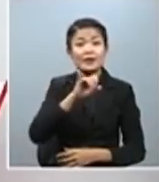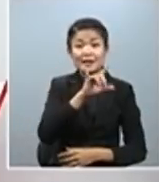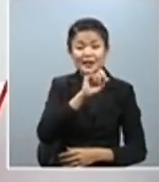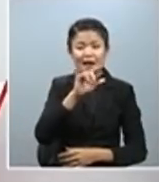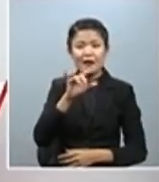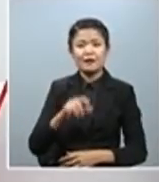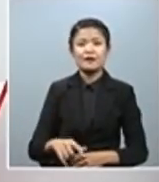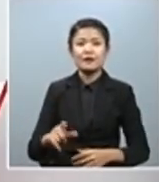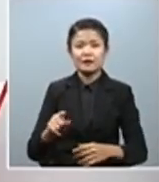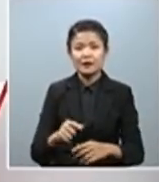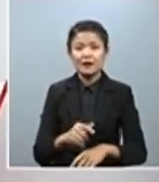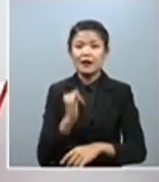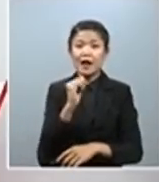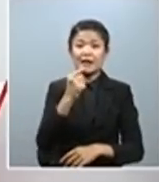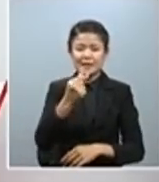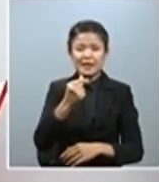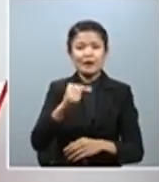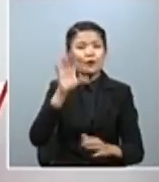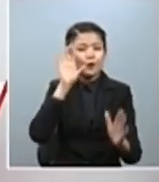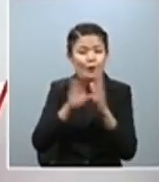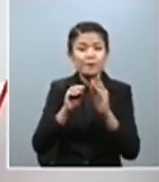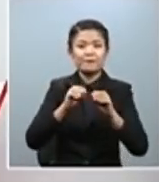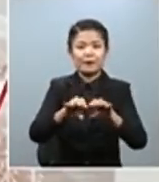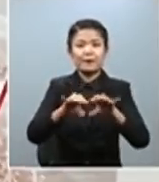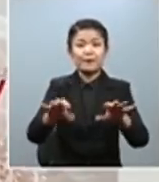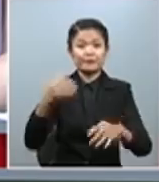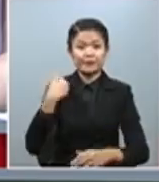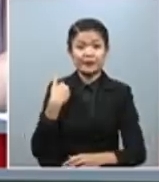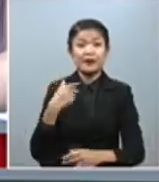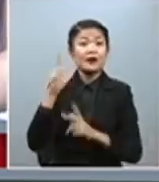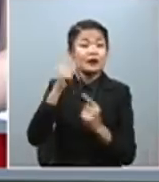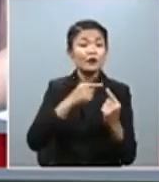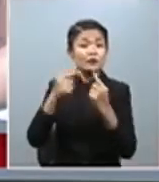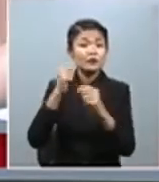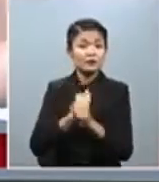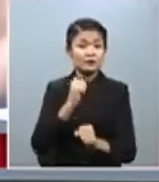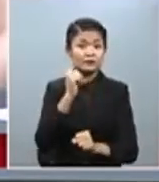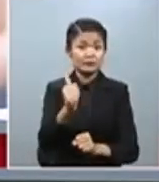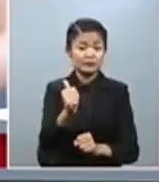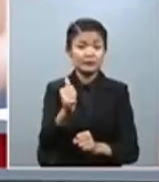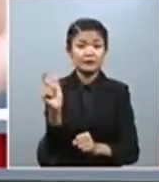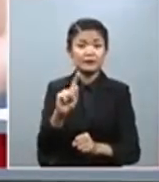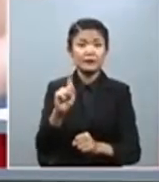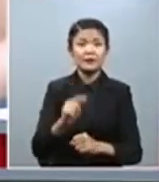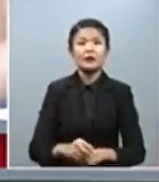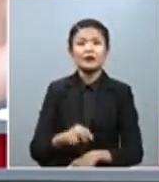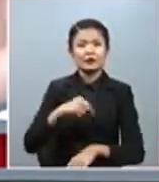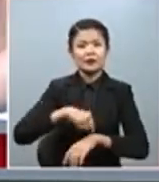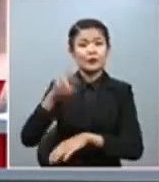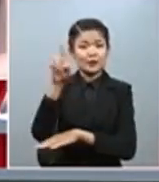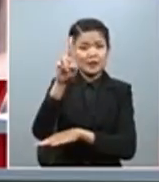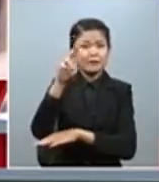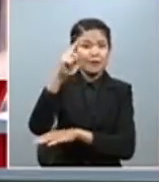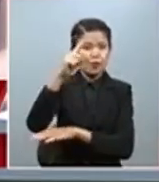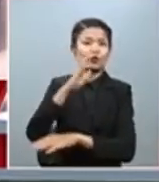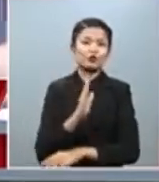าพส่วนหนึ่งผ่าน Instagram ส่วนตัวด้วยนะฮะ คุณผู้ชมติดตามข่าวสารในช่วงเวลาถัดไปของช่อง13 Family ได้ที่รายการเที่ยงเปิดประเด็น 13:00 น.ตร